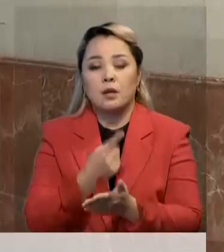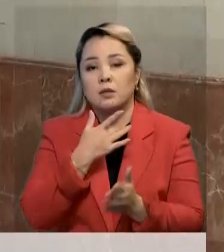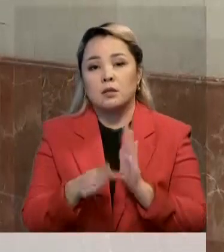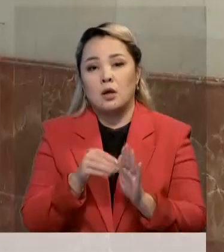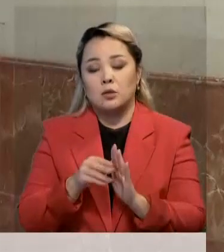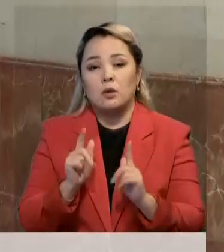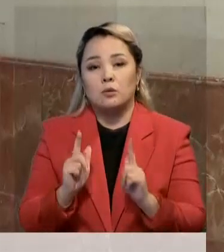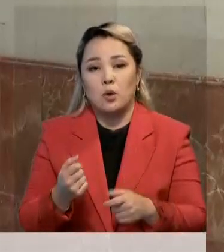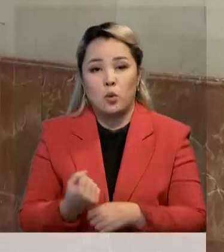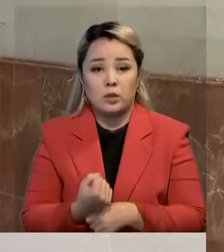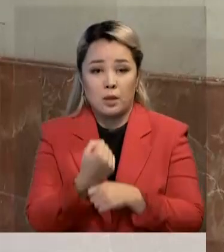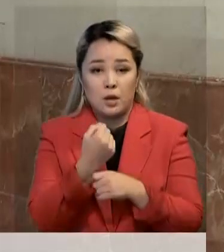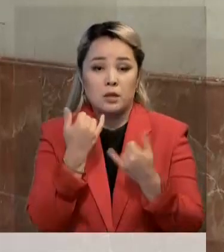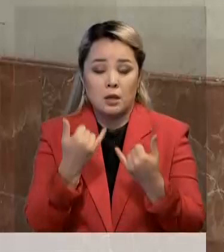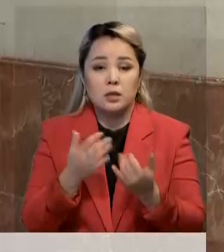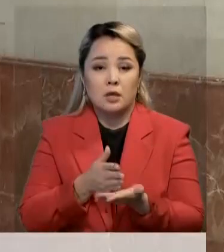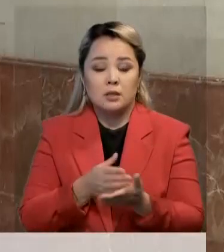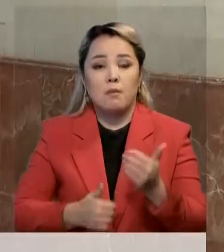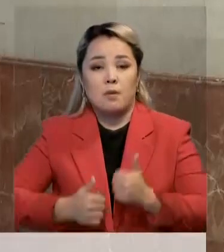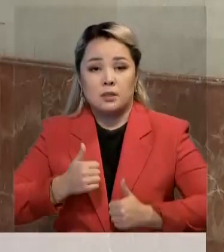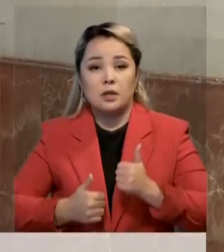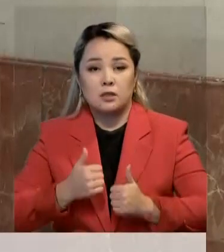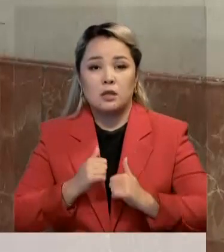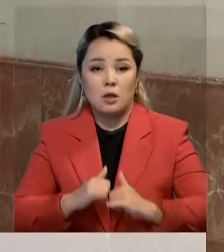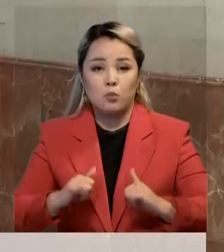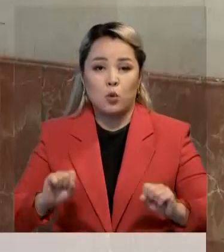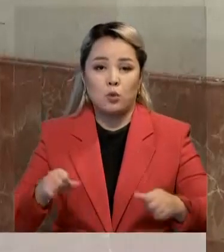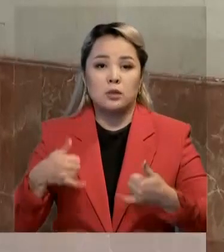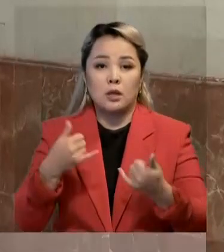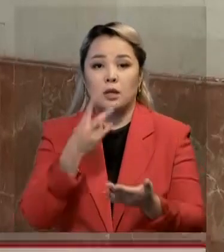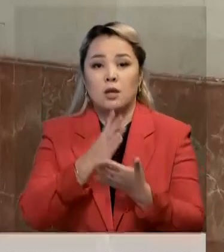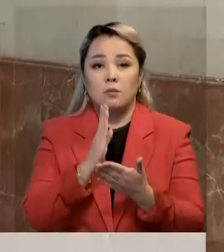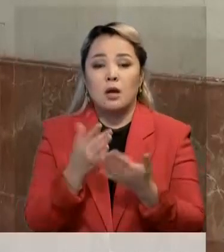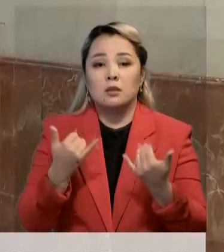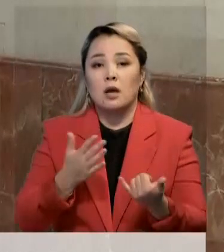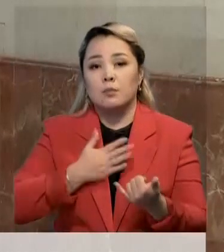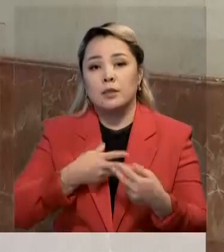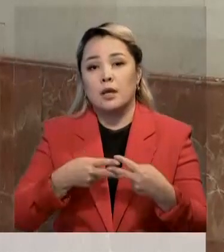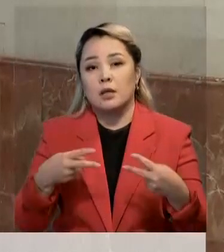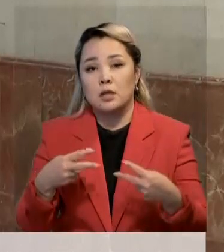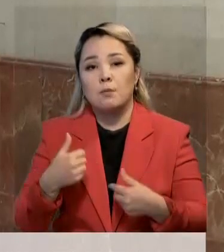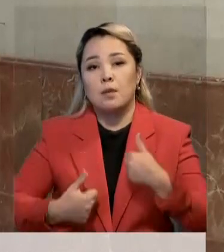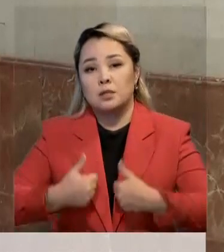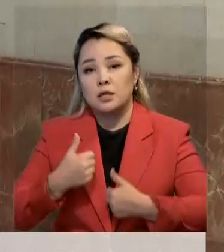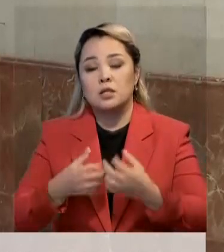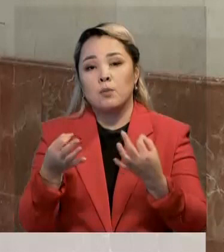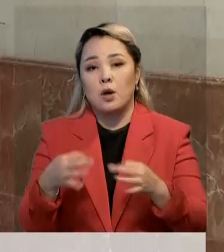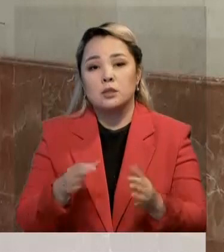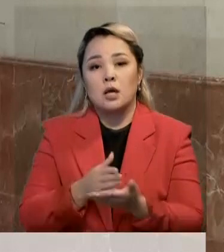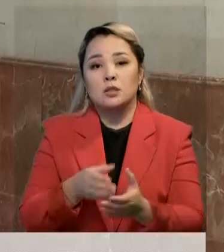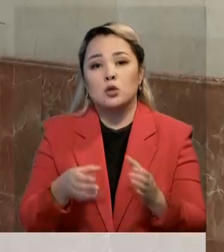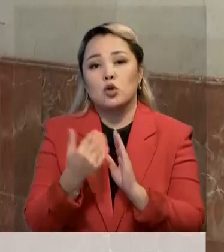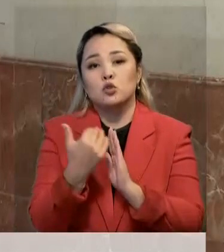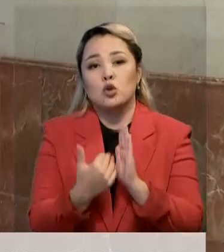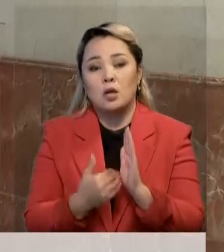сайлануын қолдаймын. Бұл елдегі саяси бәсекелестікті дамытуға мүмкіндік береді. Және біз теңестірілген бәсекелі демократиялық саяси